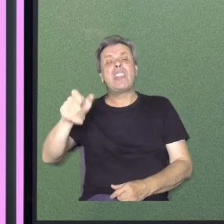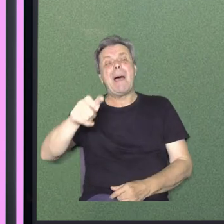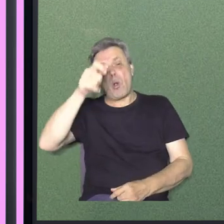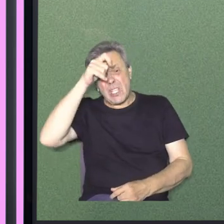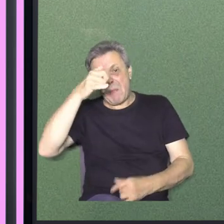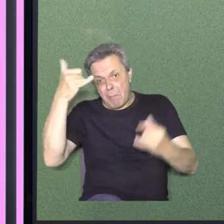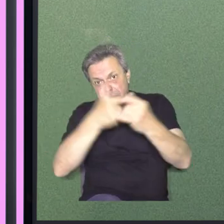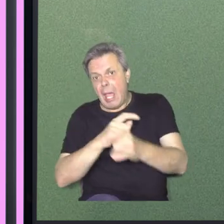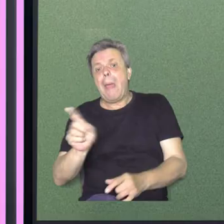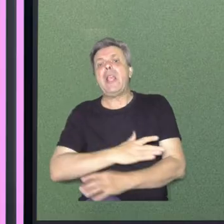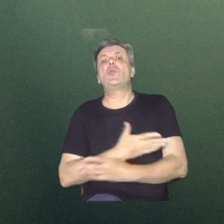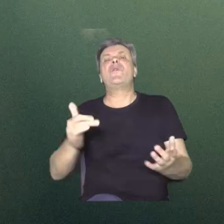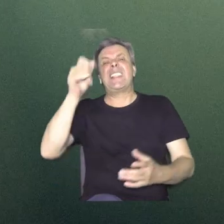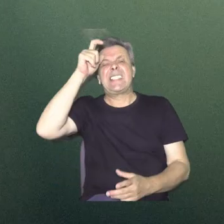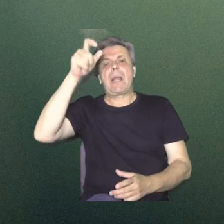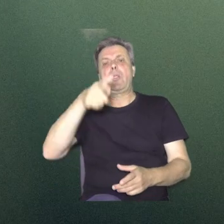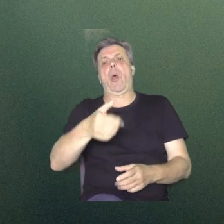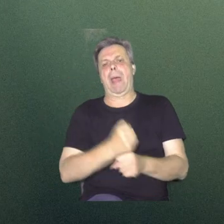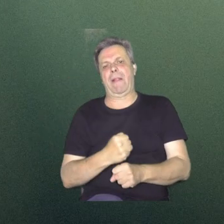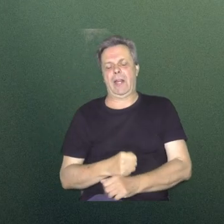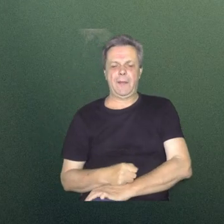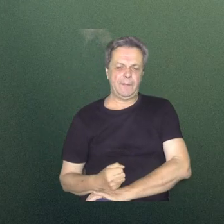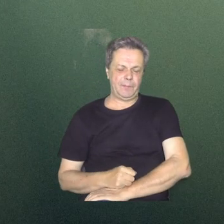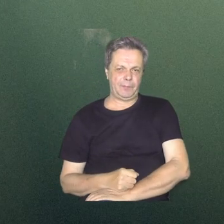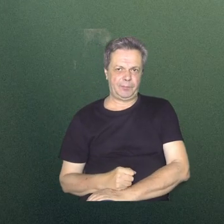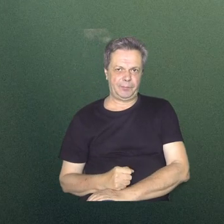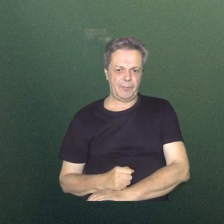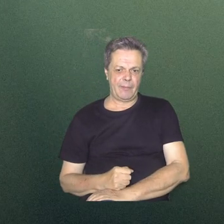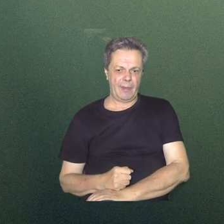pa nisu svi Srbi to napravili.